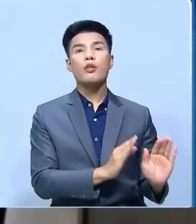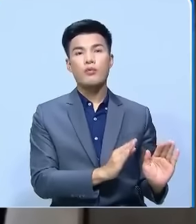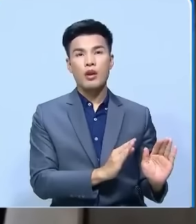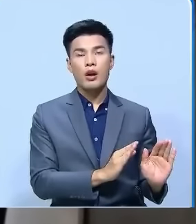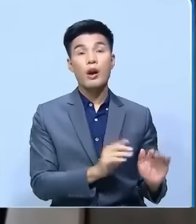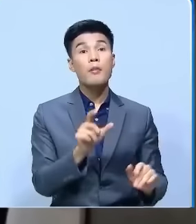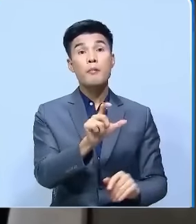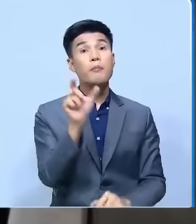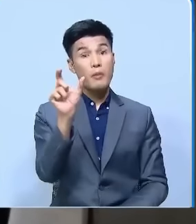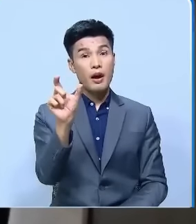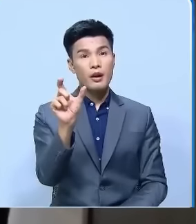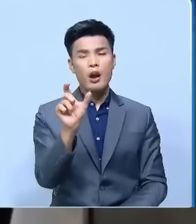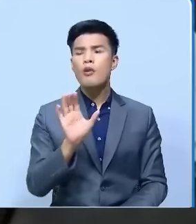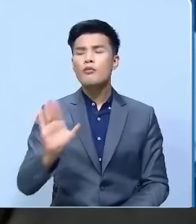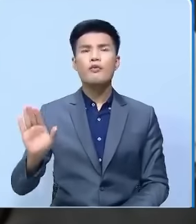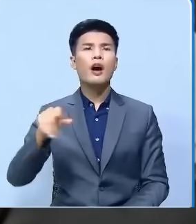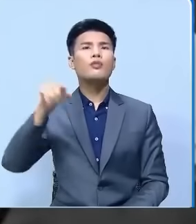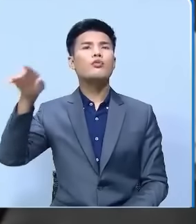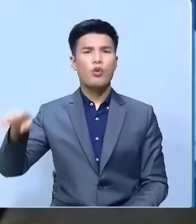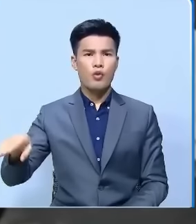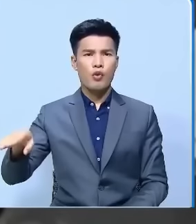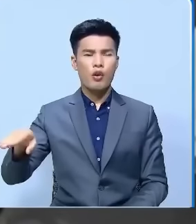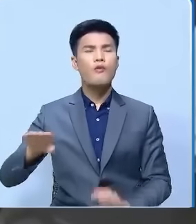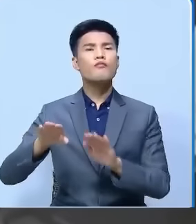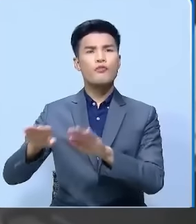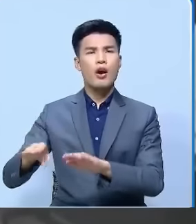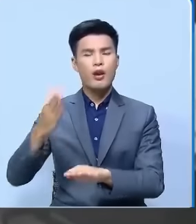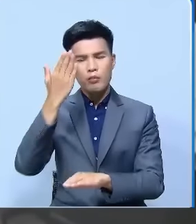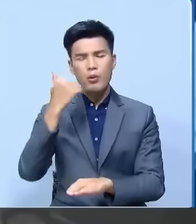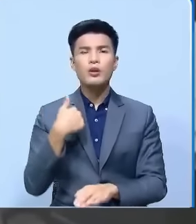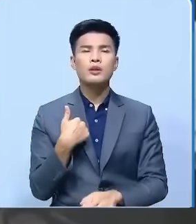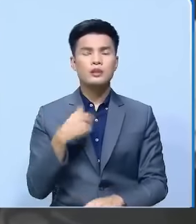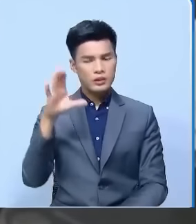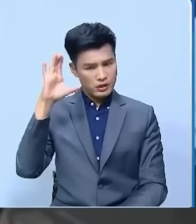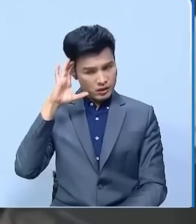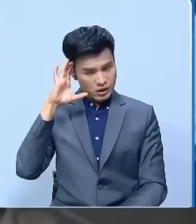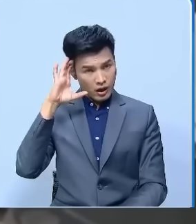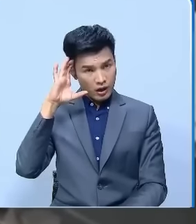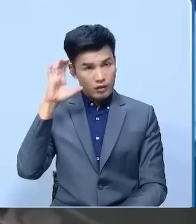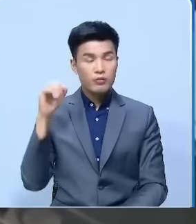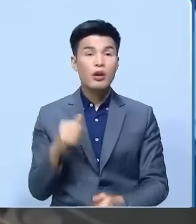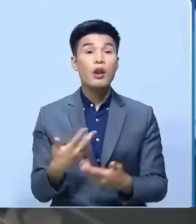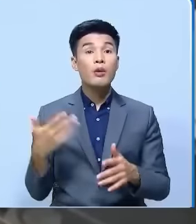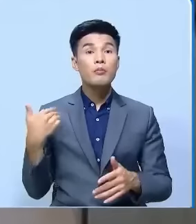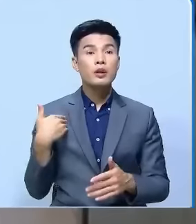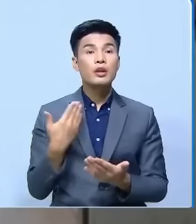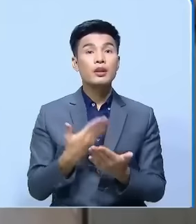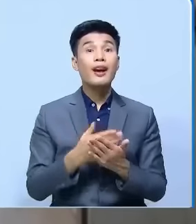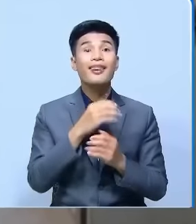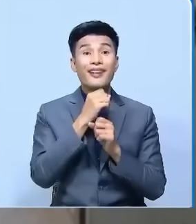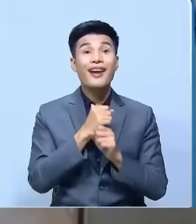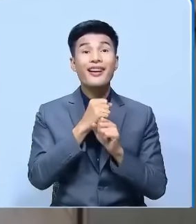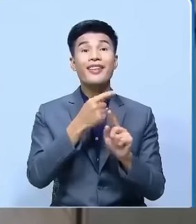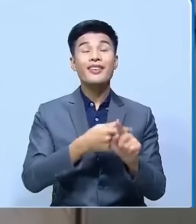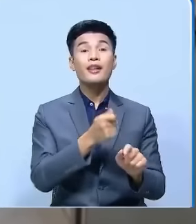บัตรATMฝากเอาไว้กับน้องสาวฝากไว้เพราะว่าตัวเองเนี่ยไว้ใจนอกจากนี้นะยังมีเบี้ยคนชราที่เข้า